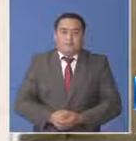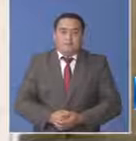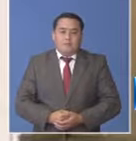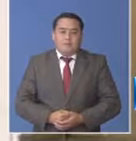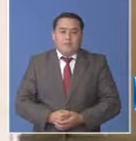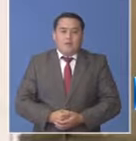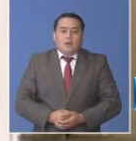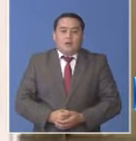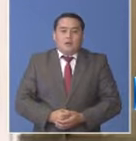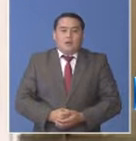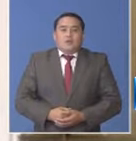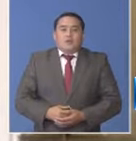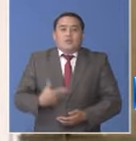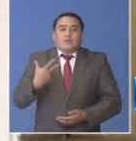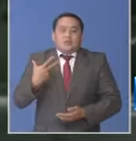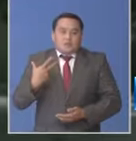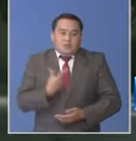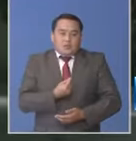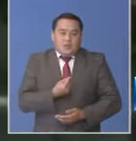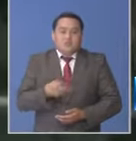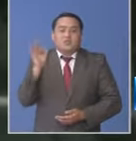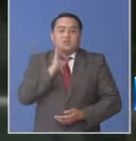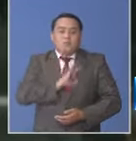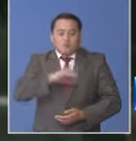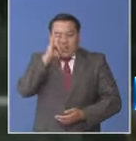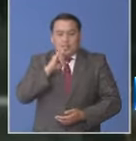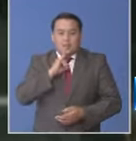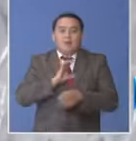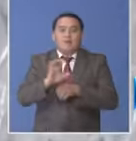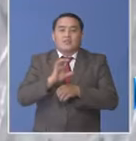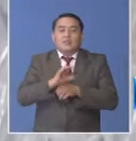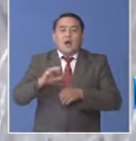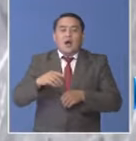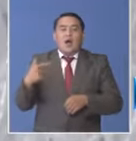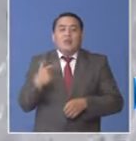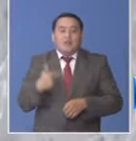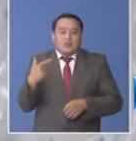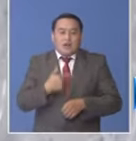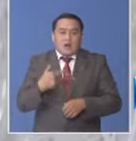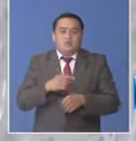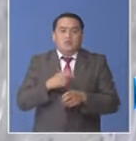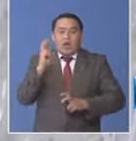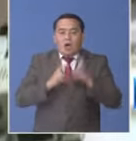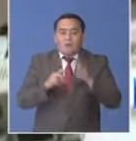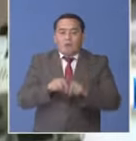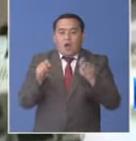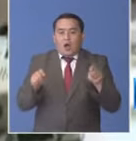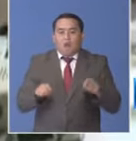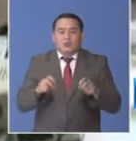Основную часть шприцев, которые используют в медучреждениях Казахстана, выпускают в Атырау. Завод по их производству был открыт в рамках